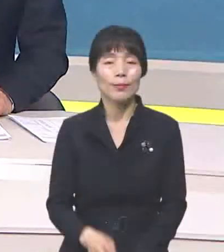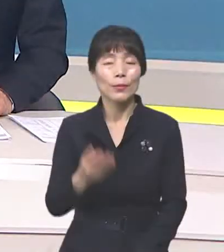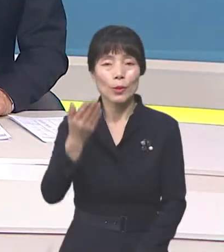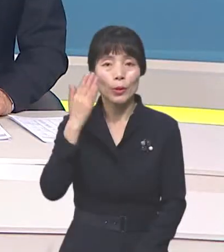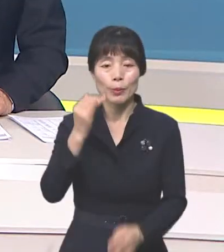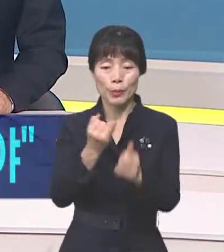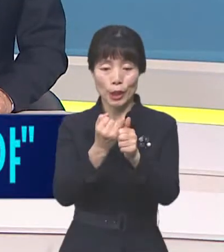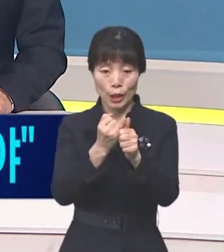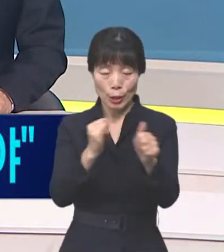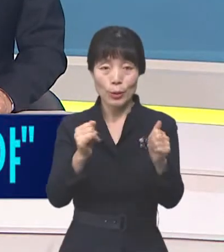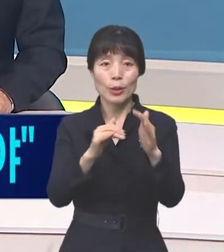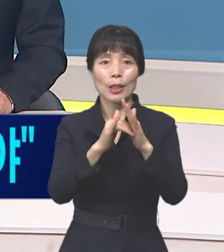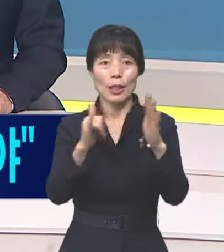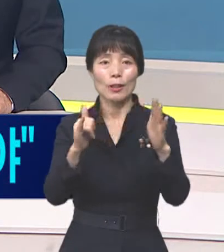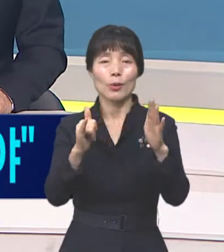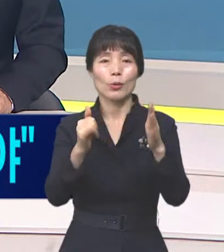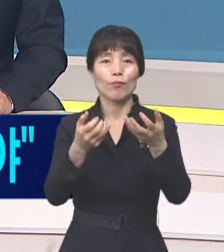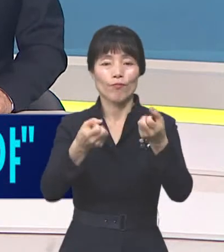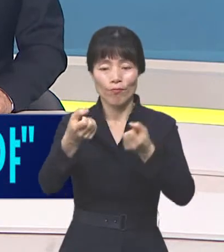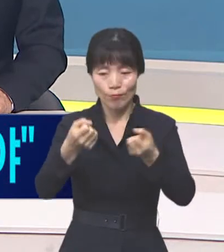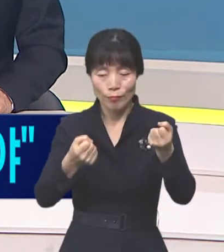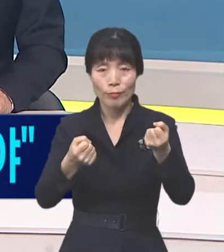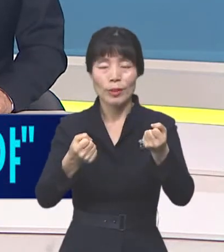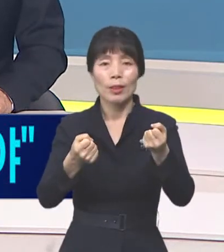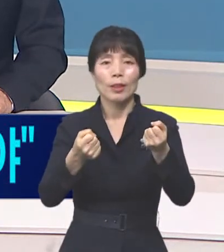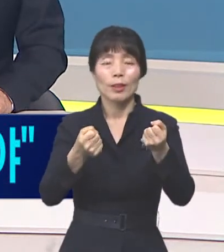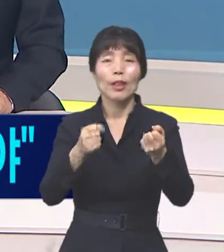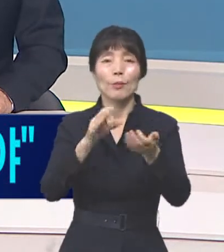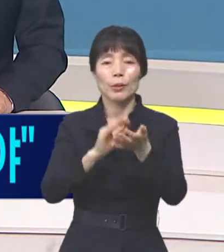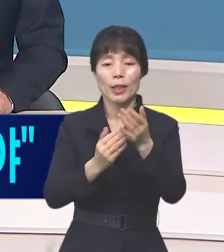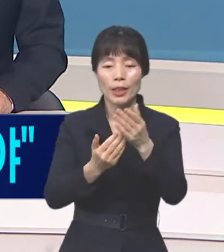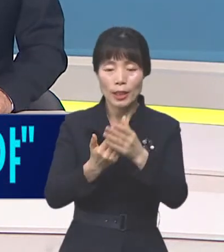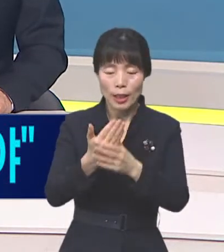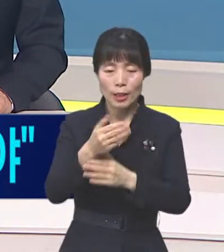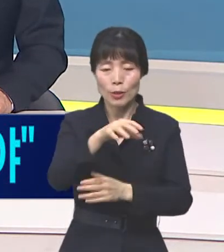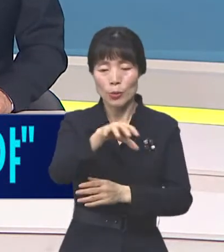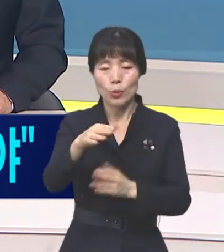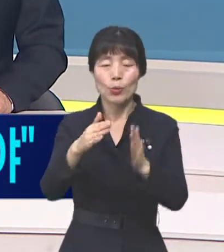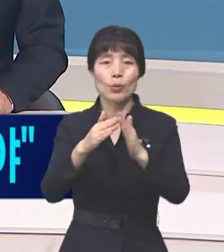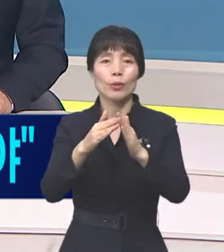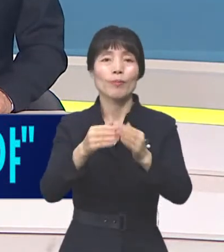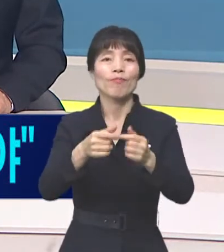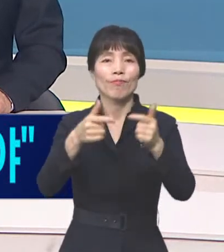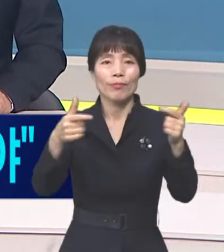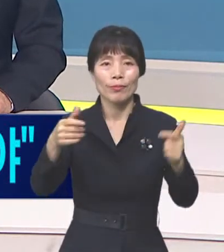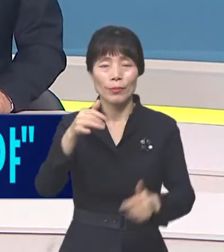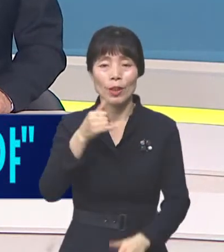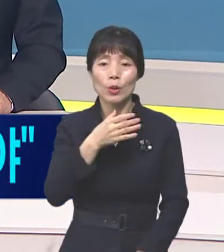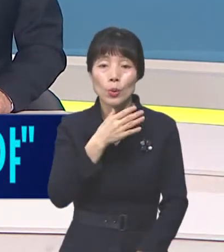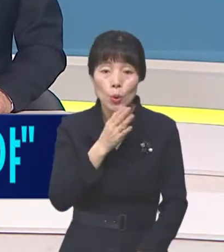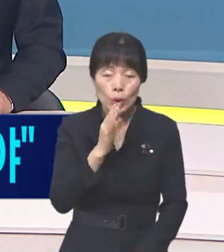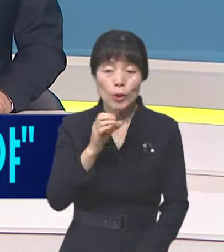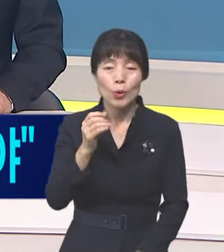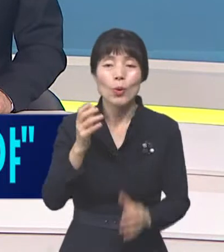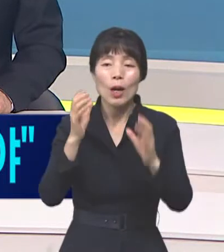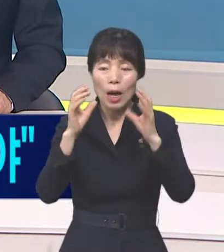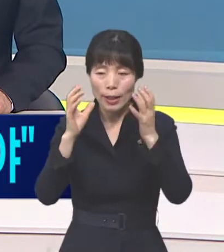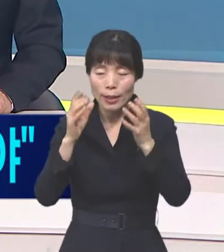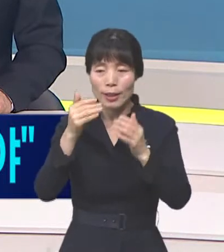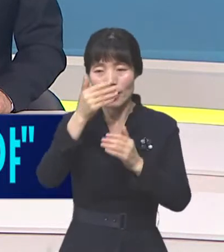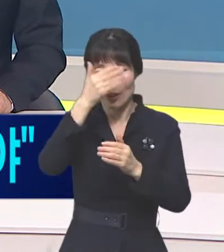최근 이혼 등 가족 해체로 복지 사각지대에 방치되는 이웃이 늘고 있는데요. 노인뿐만 아니라